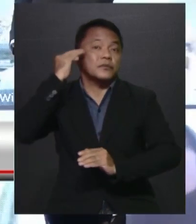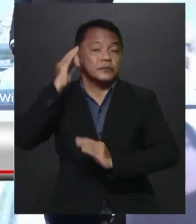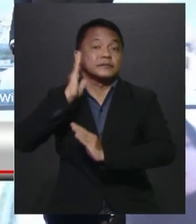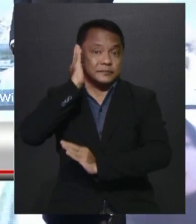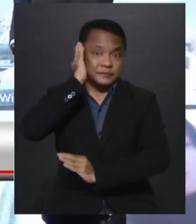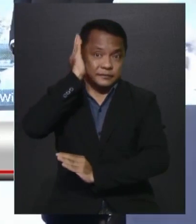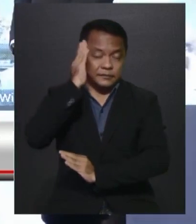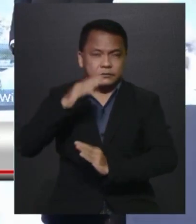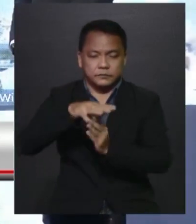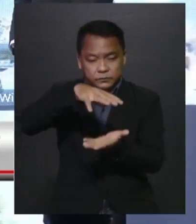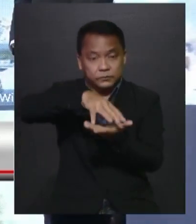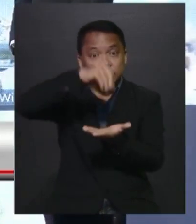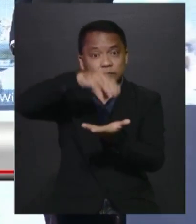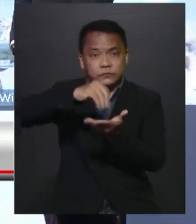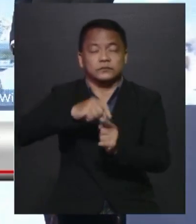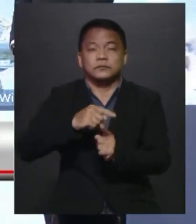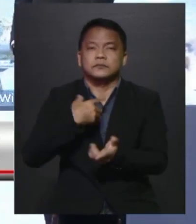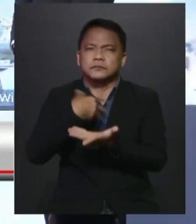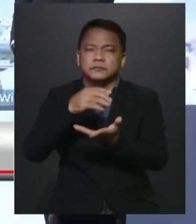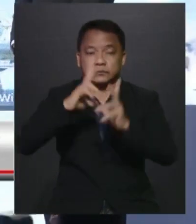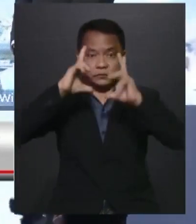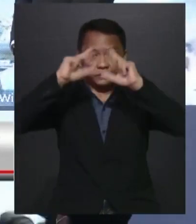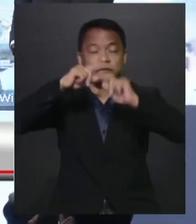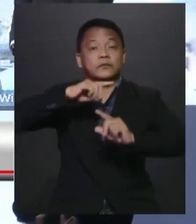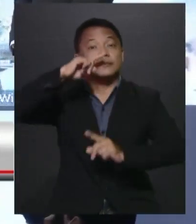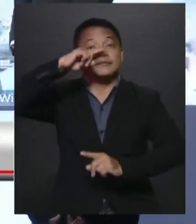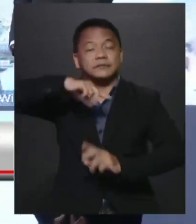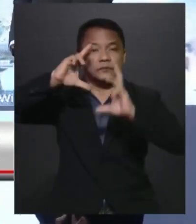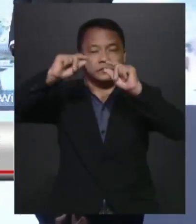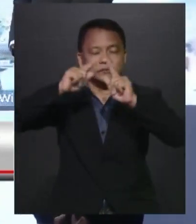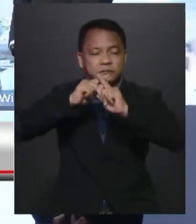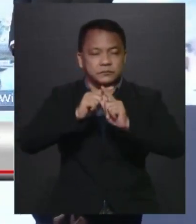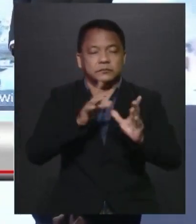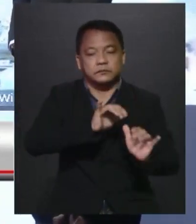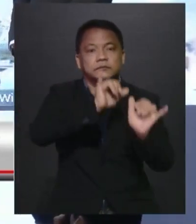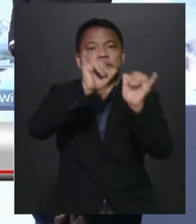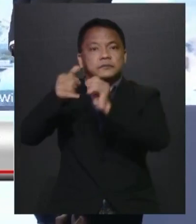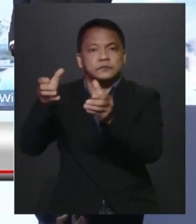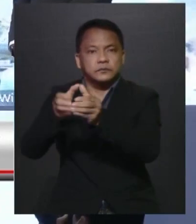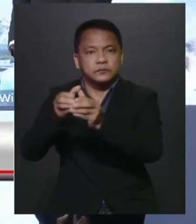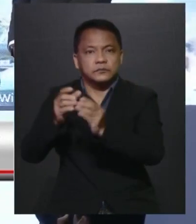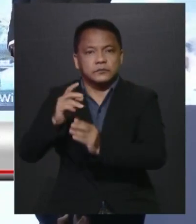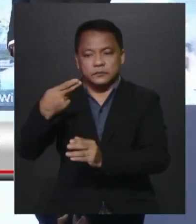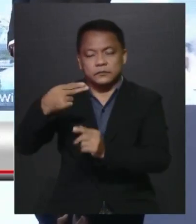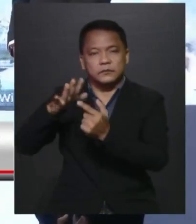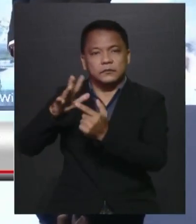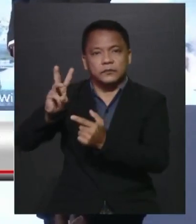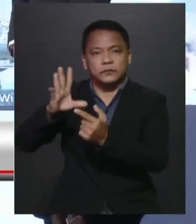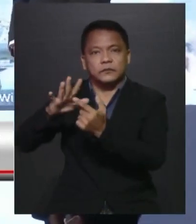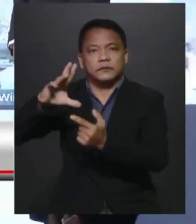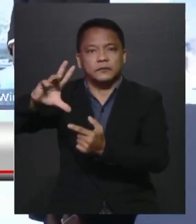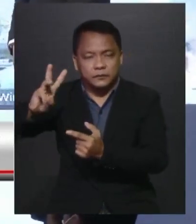าลหน้าโดยชมพู่พรพันธ์เกิดปราดนะคะมือเซตวอลเลย์บอลหญิงทีมชาติไทยถูกดราฟไปอยู่ทีมที่ชื่อว่าฮวาซอง